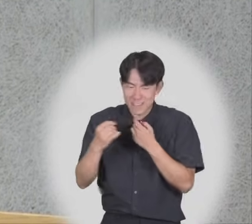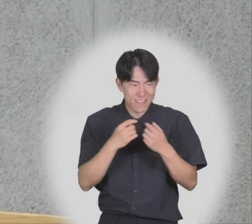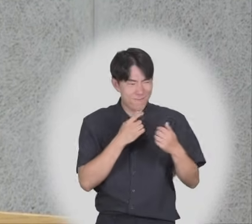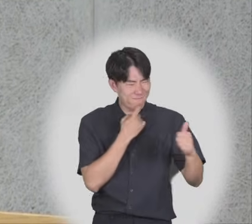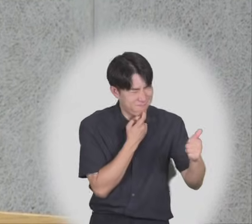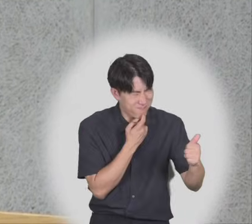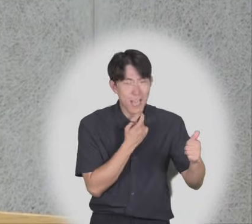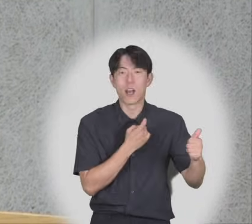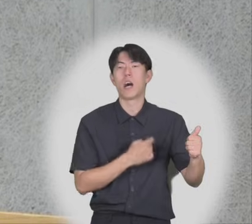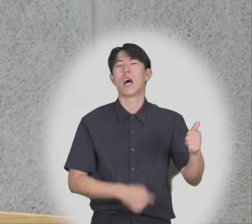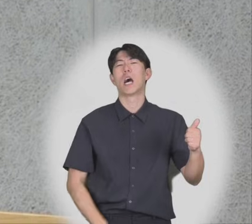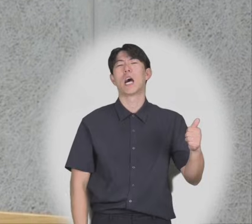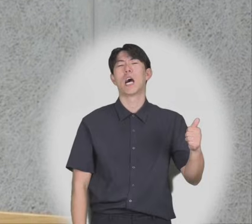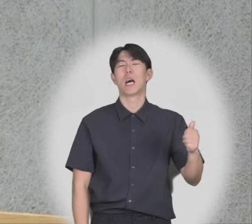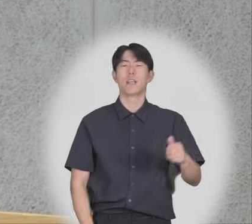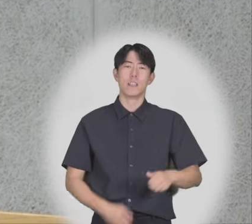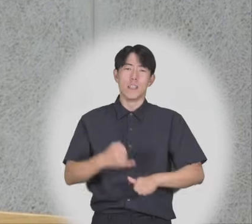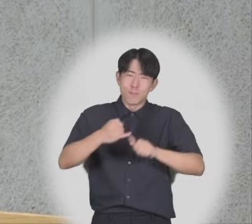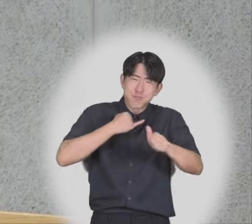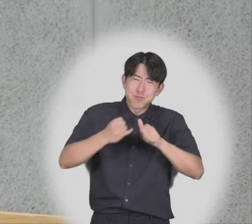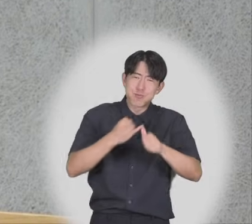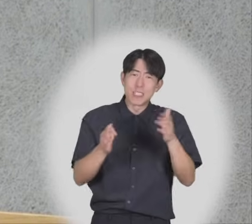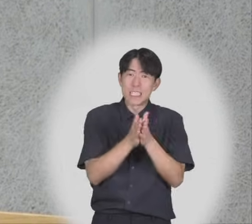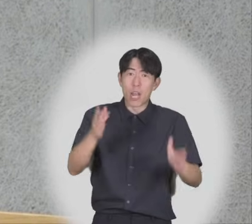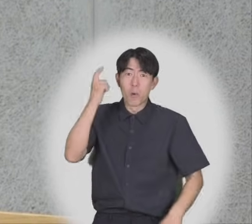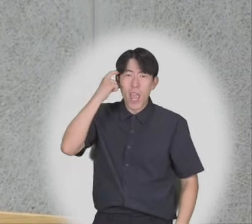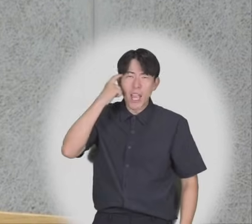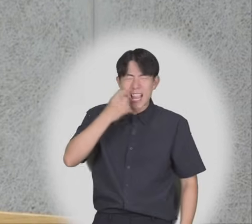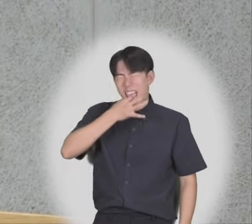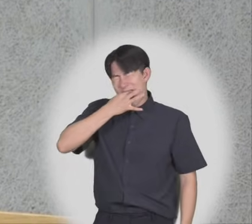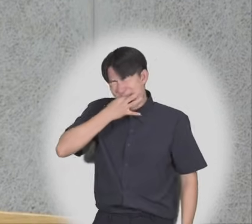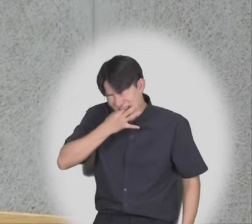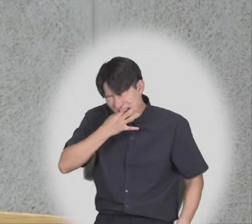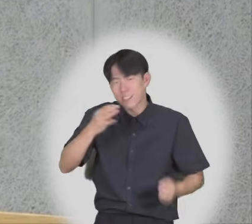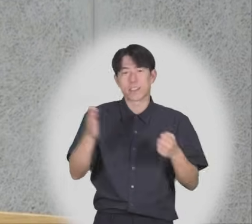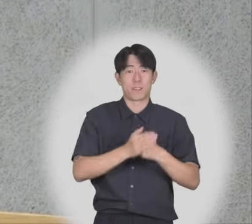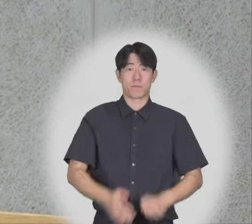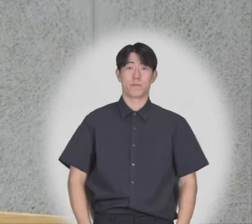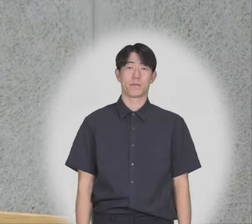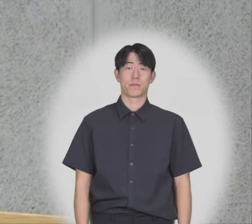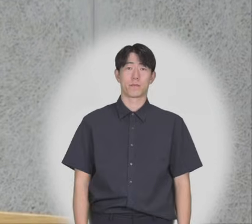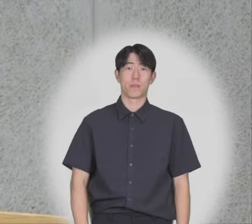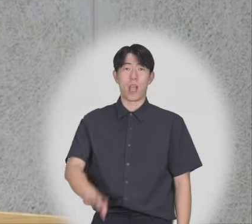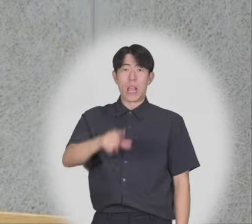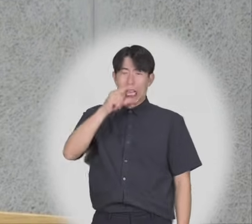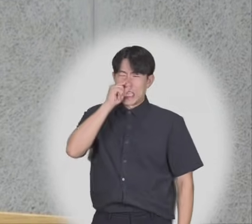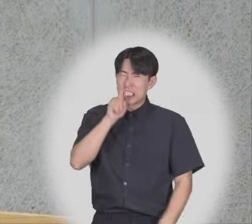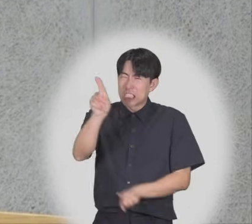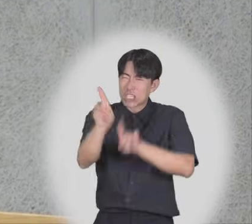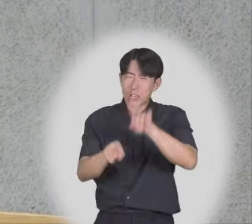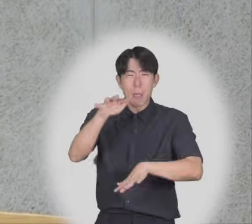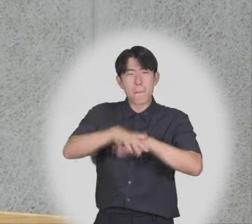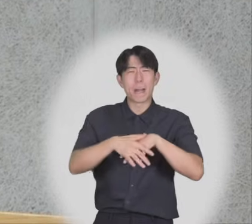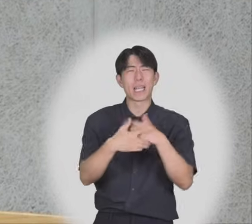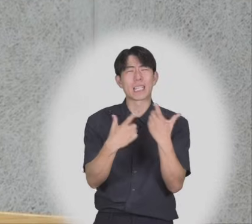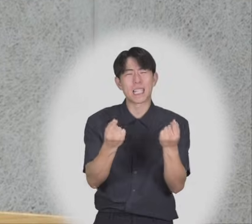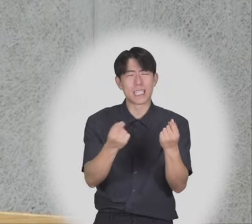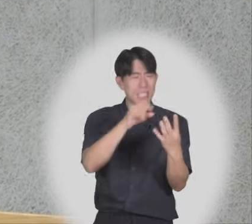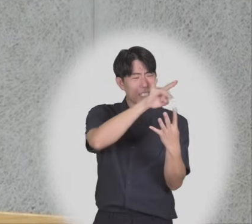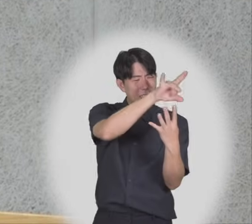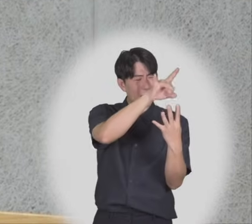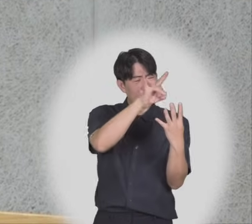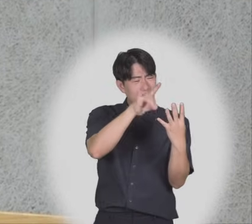문제가 거기서부터 시작된다고 할 수가 있어요. 여러분, 이 가시떨기 밭과 같은 거, 이 네 가지 가시를 뽑아내야